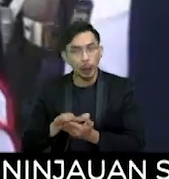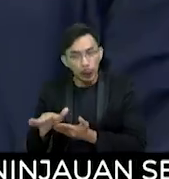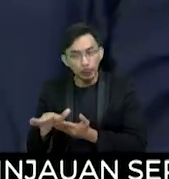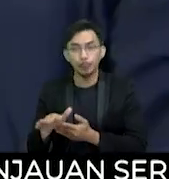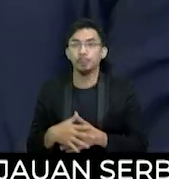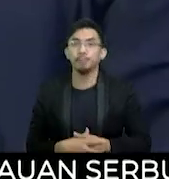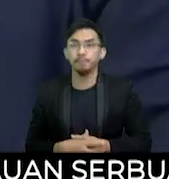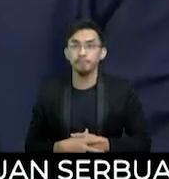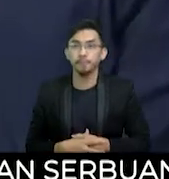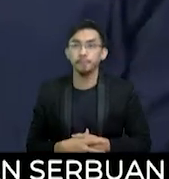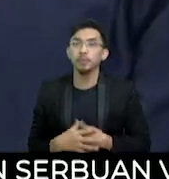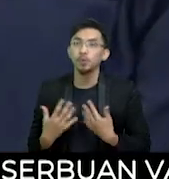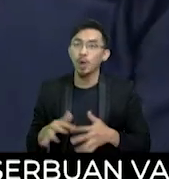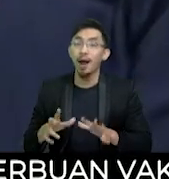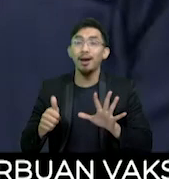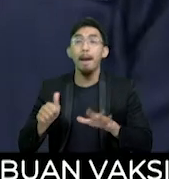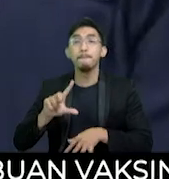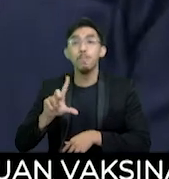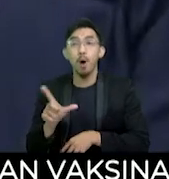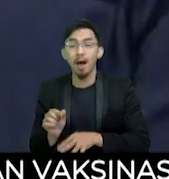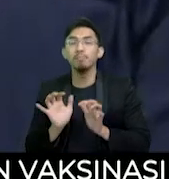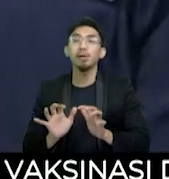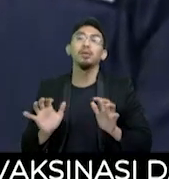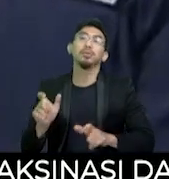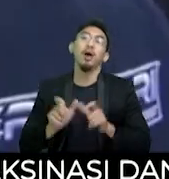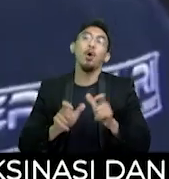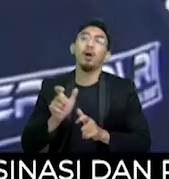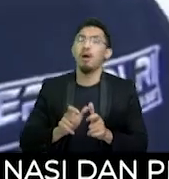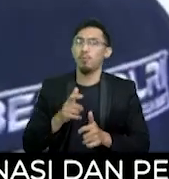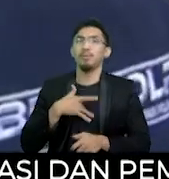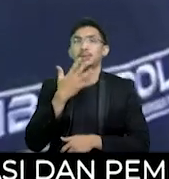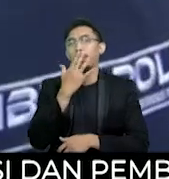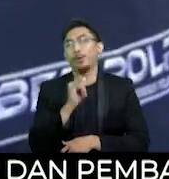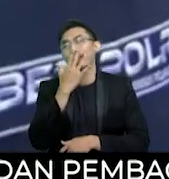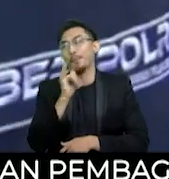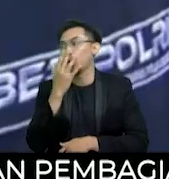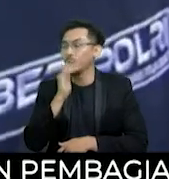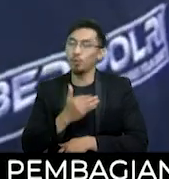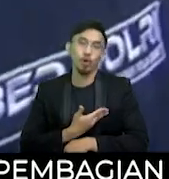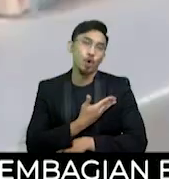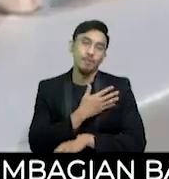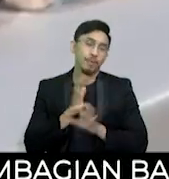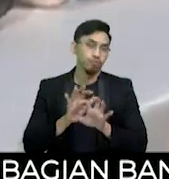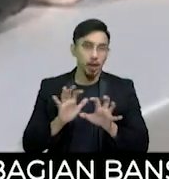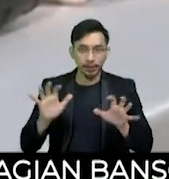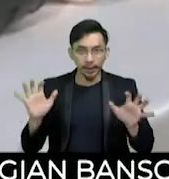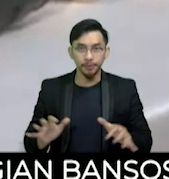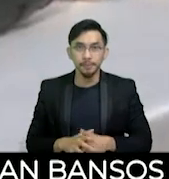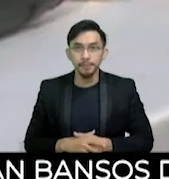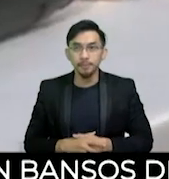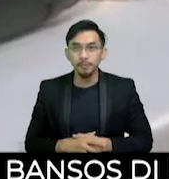Dalam waktu 6 bulan, pelaku telah menipu lebih dari 100 orang. Sebagai barang bukti, polisi menyita uang lebih dari